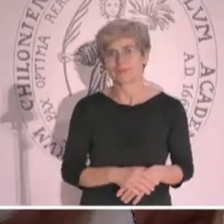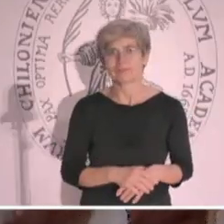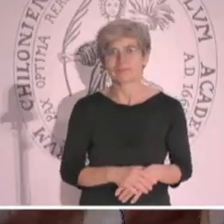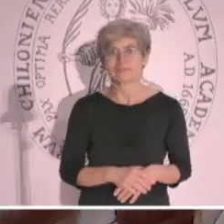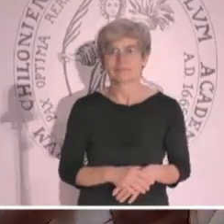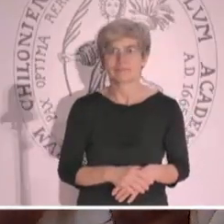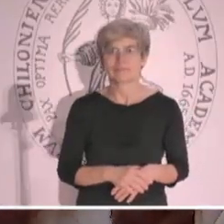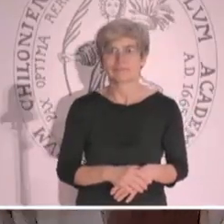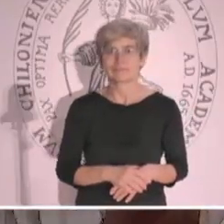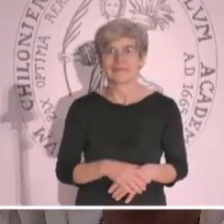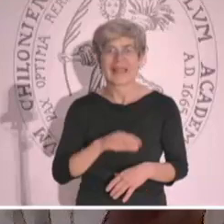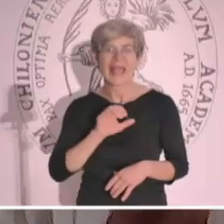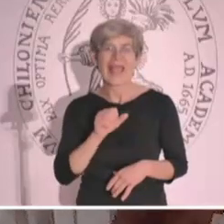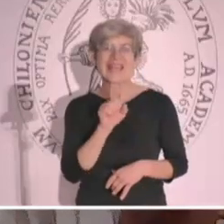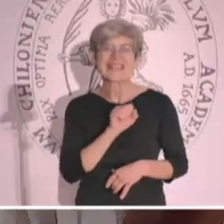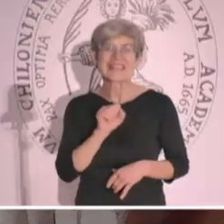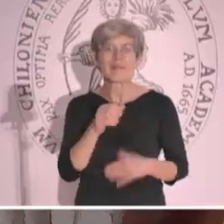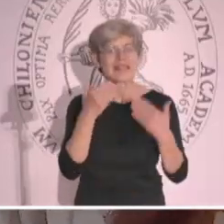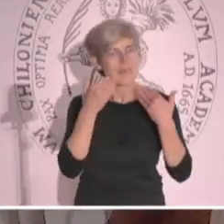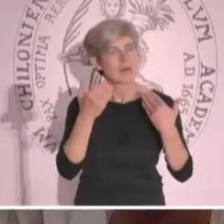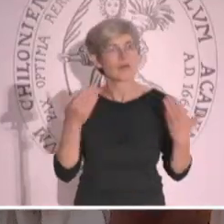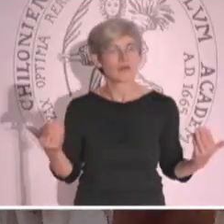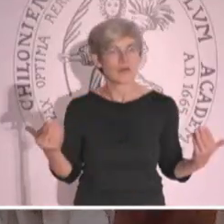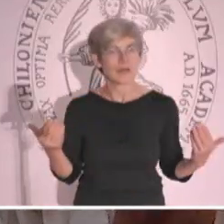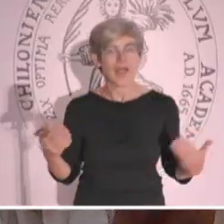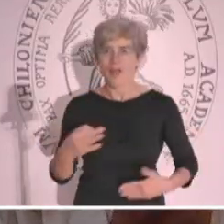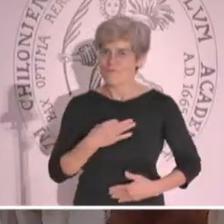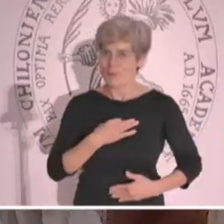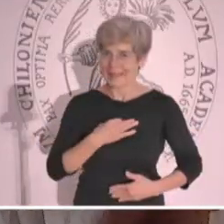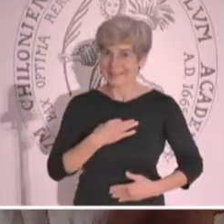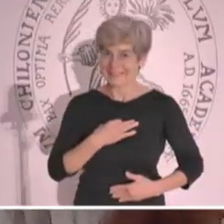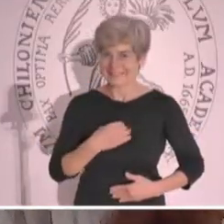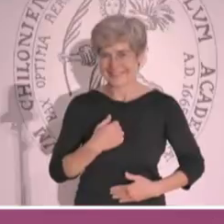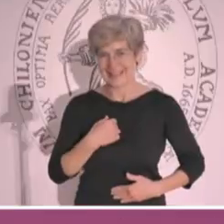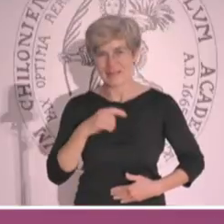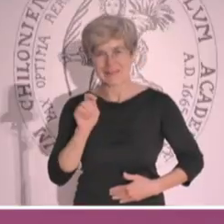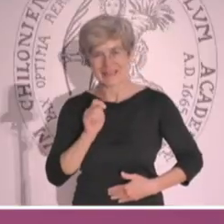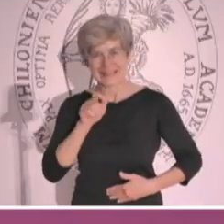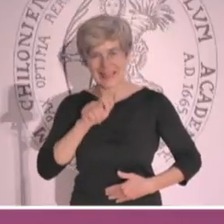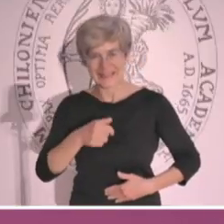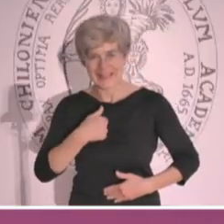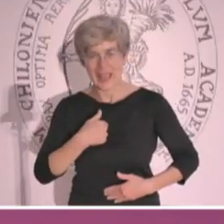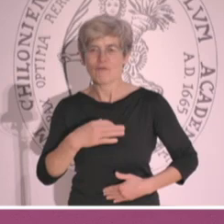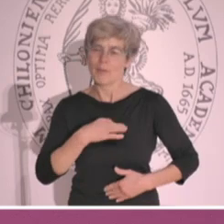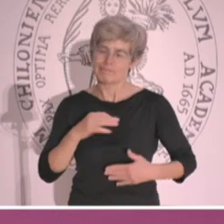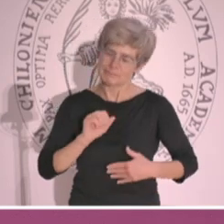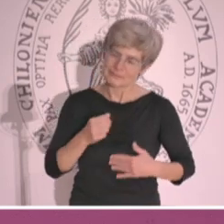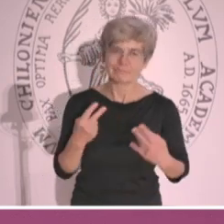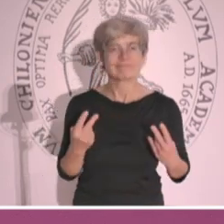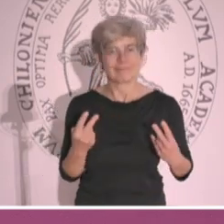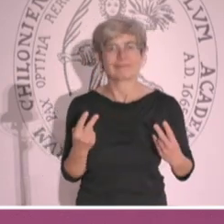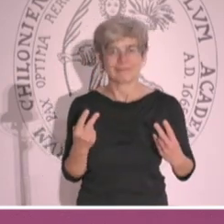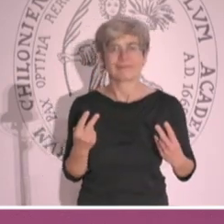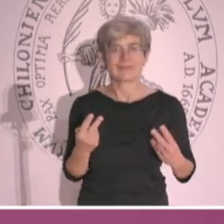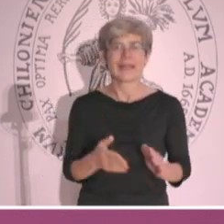Die Erstsemesterbegrüßung ist für mich als Präsidentin der Universität von ganz besonderer Bedeutung.